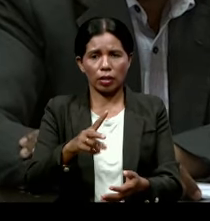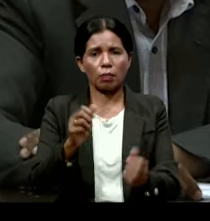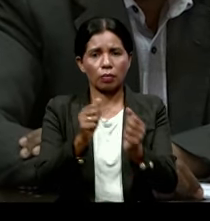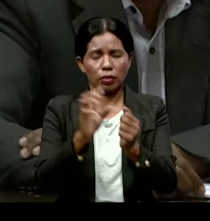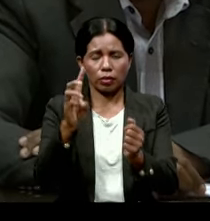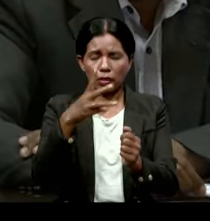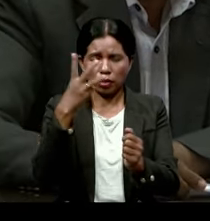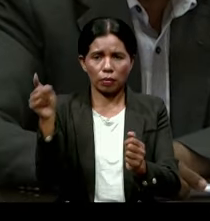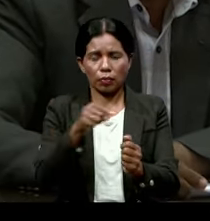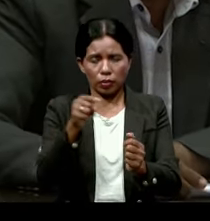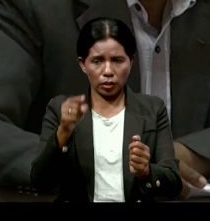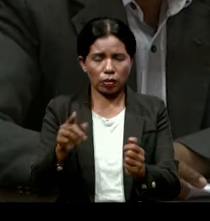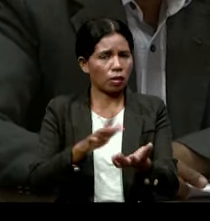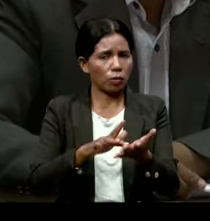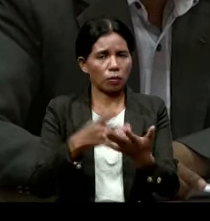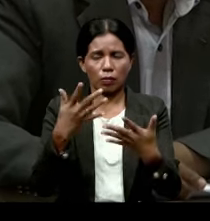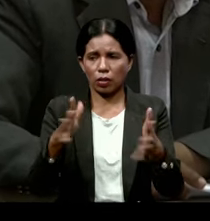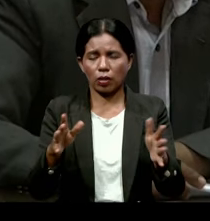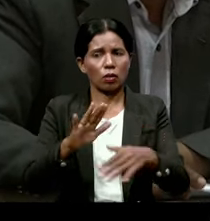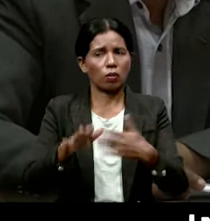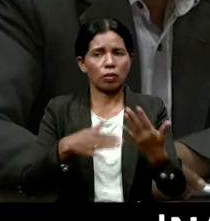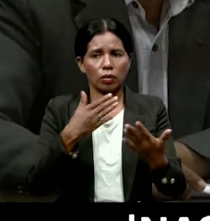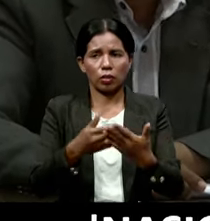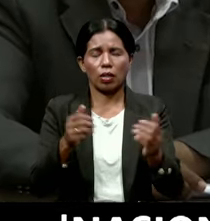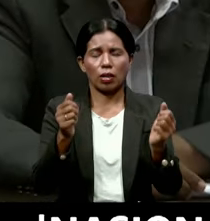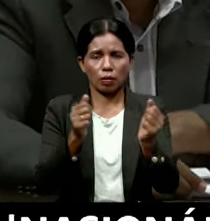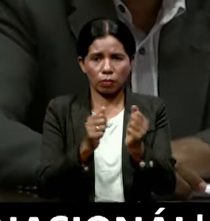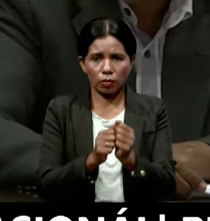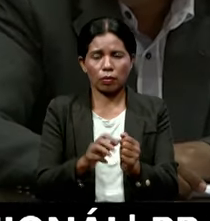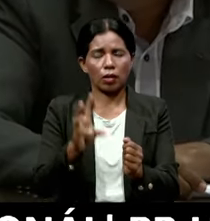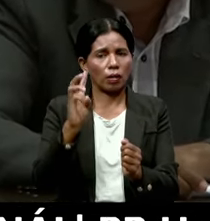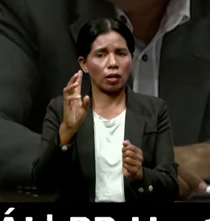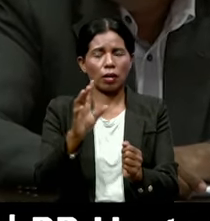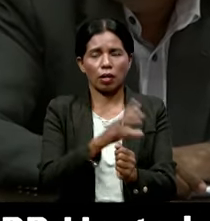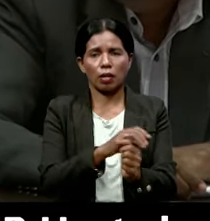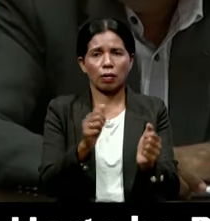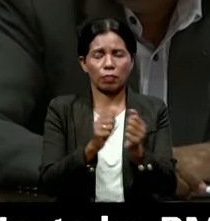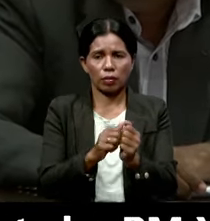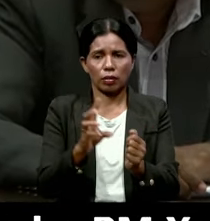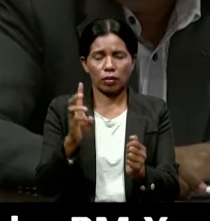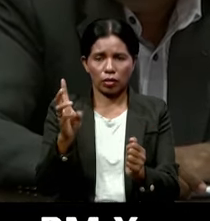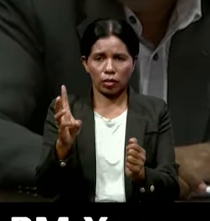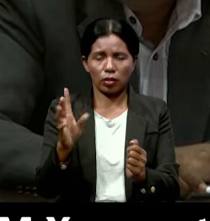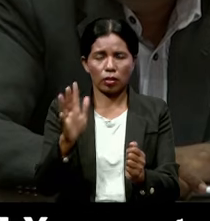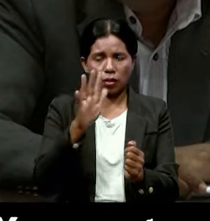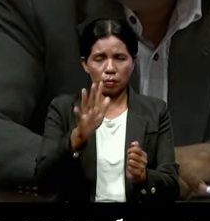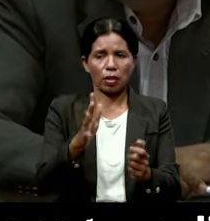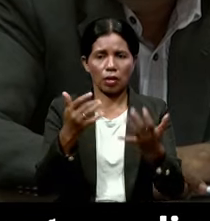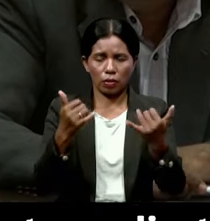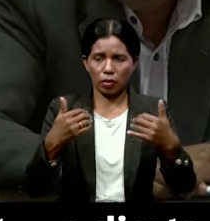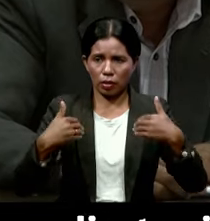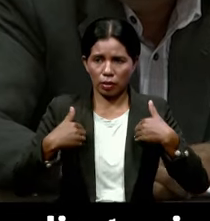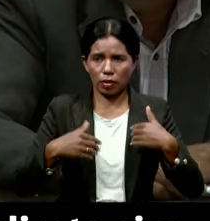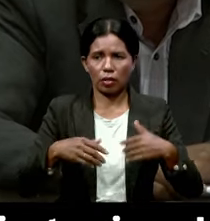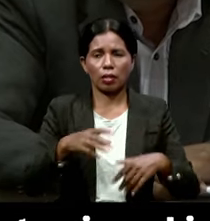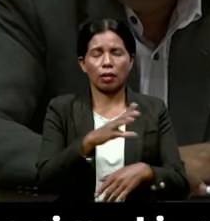66 item maklaiha. Husi total essential drug list neve mai 405 neve mak iha